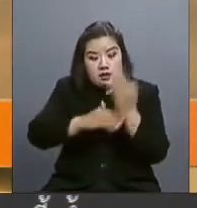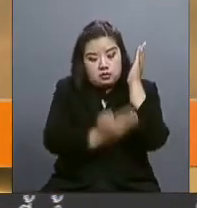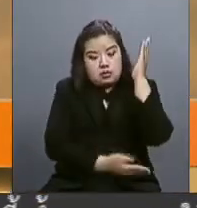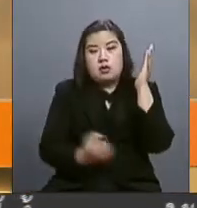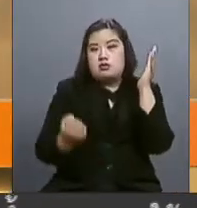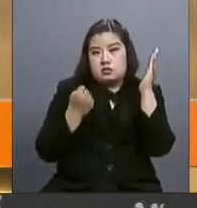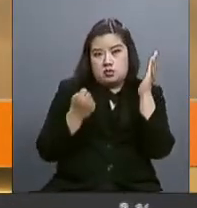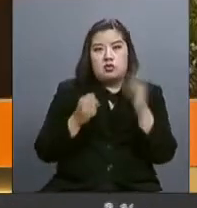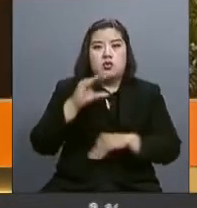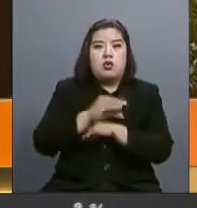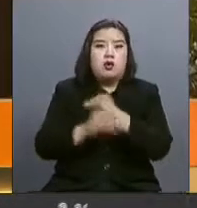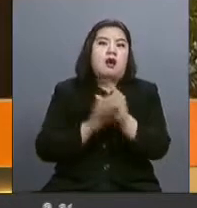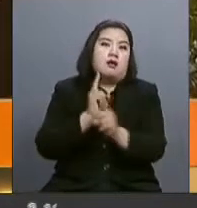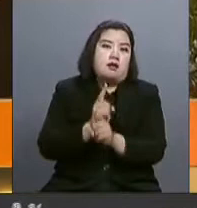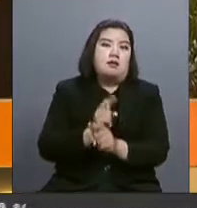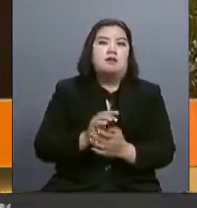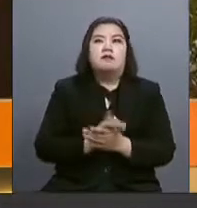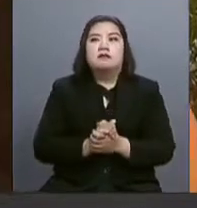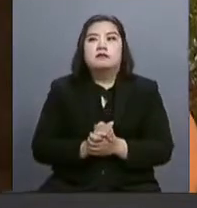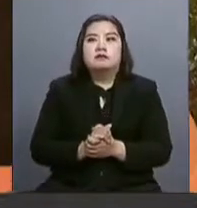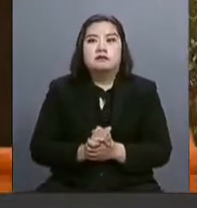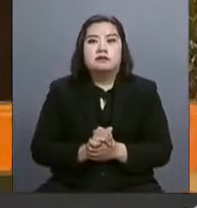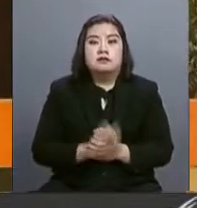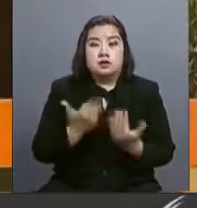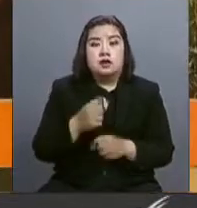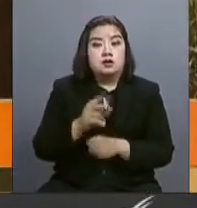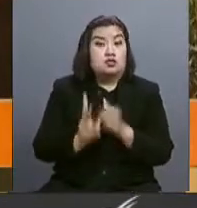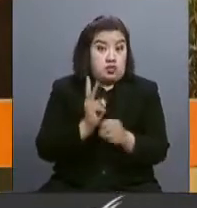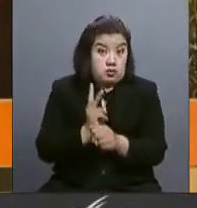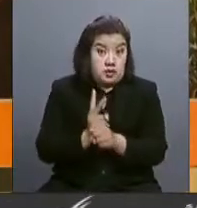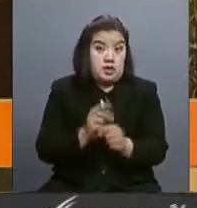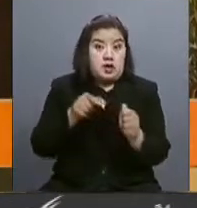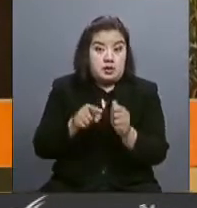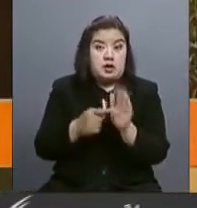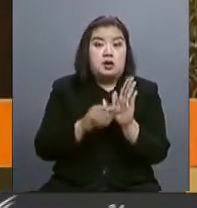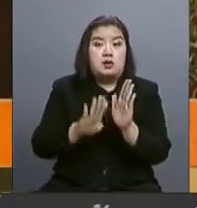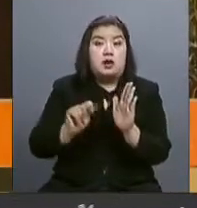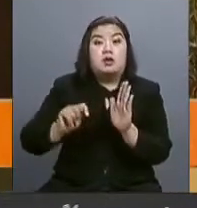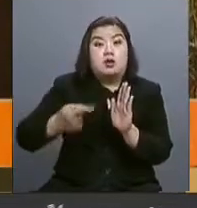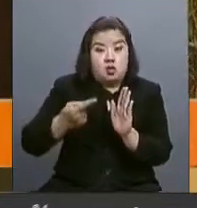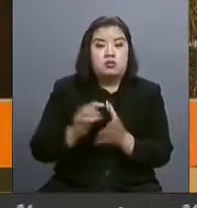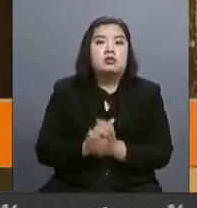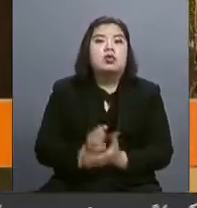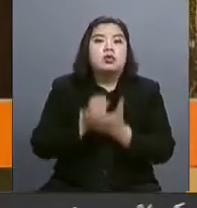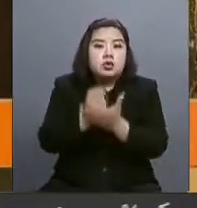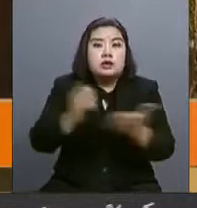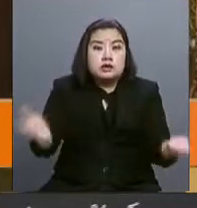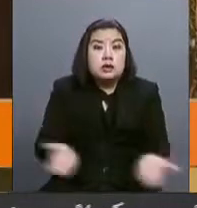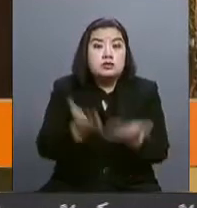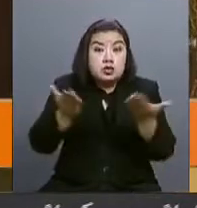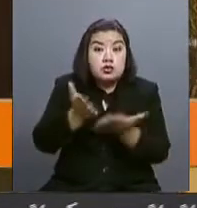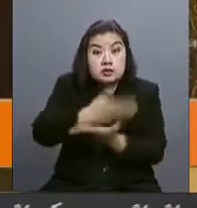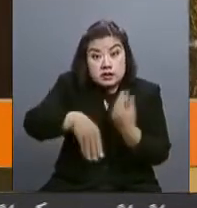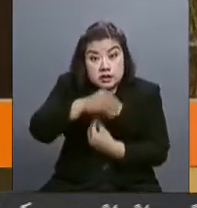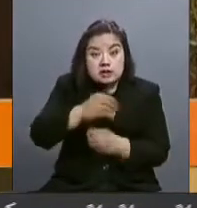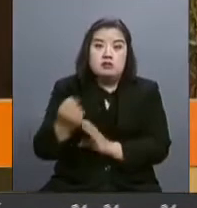งยืน2ปีหลังจากอำเภอเบตงจังหวัดยะลาถูกขับเคลื่อนตามโครงการสามเหลี่ยมเศรษฐกิจมั่นคงมั่